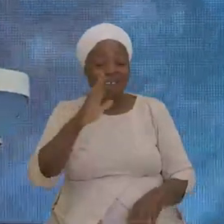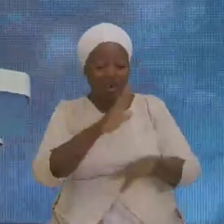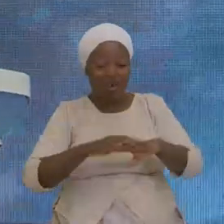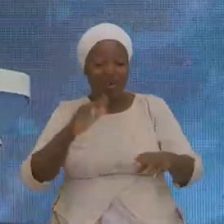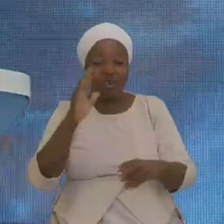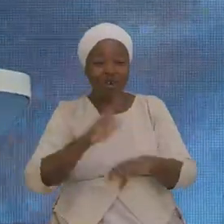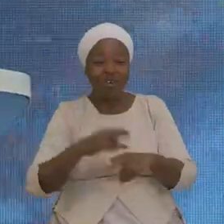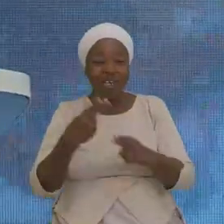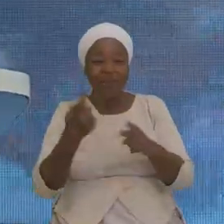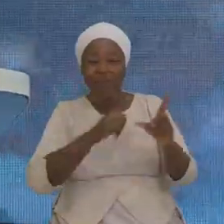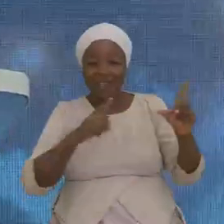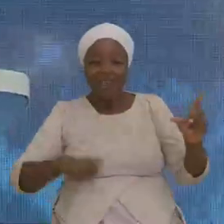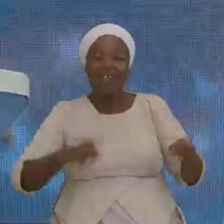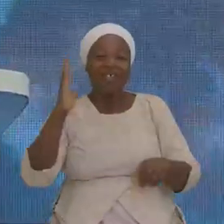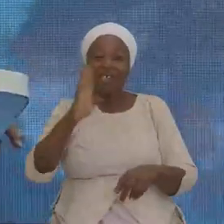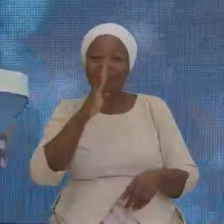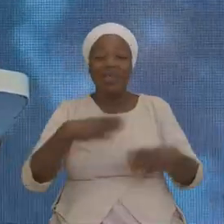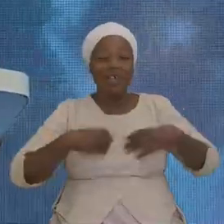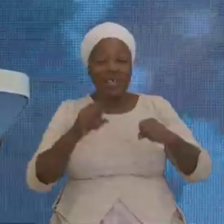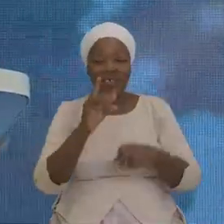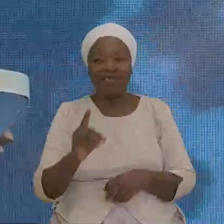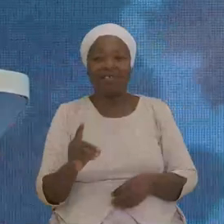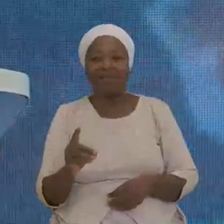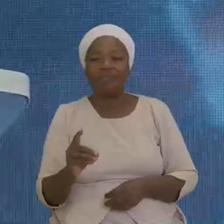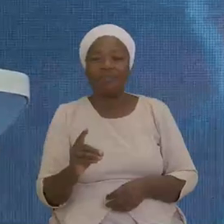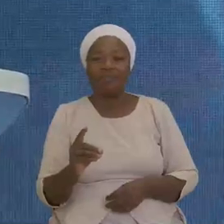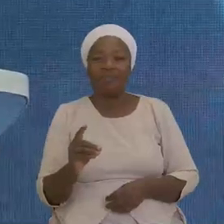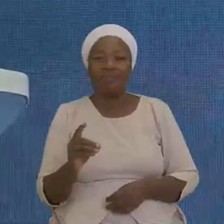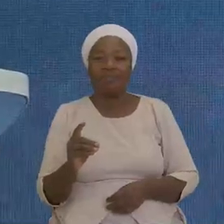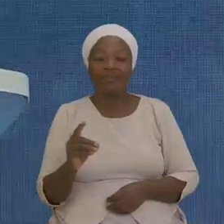Quiconque invoquera le nom du Seigneur sera guéri.